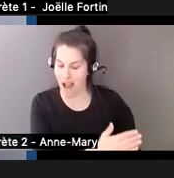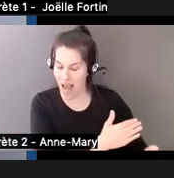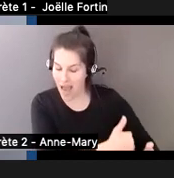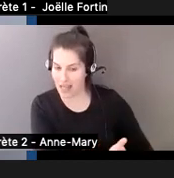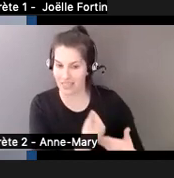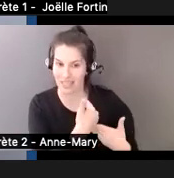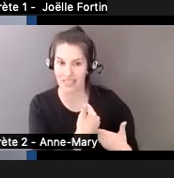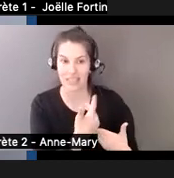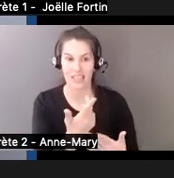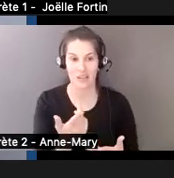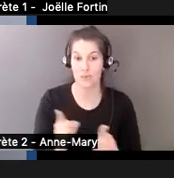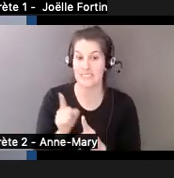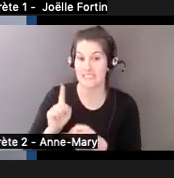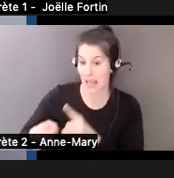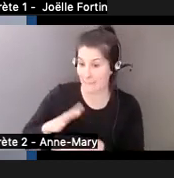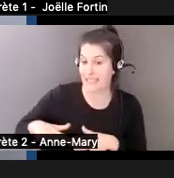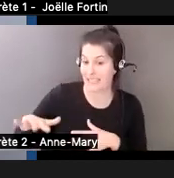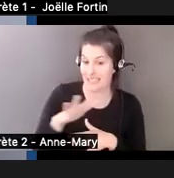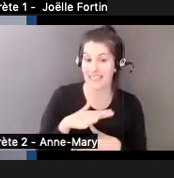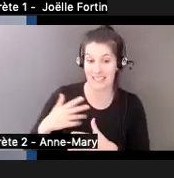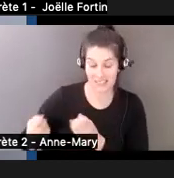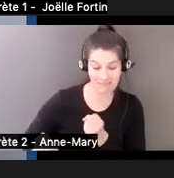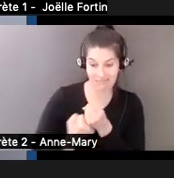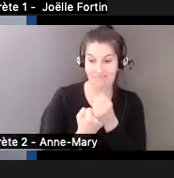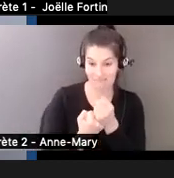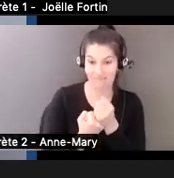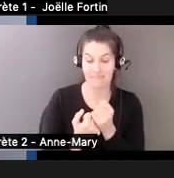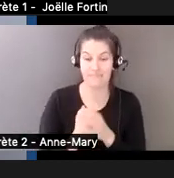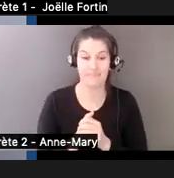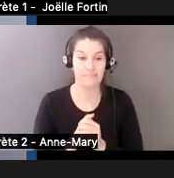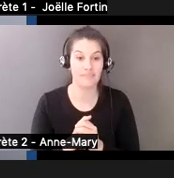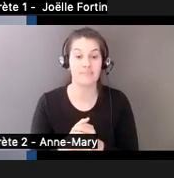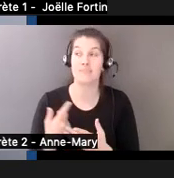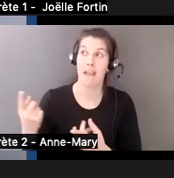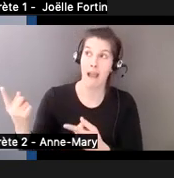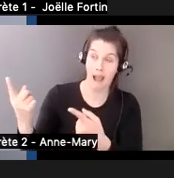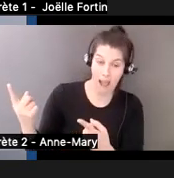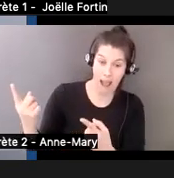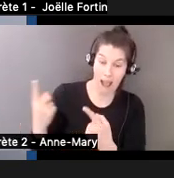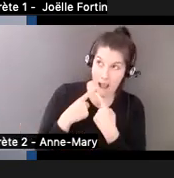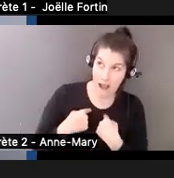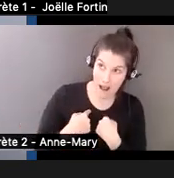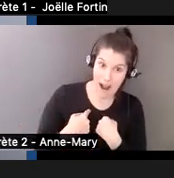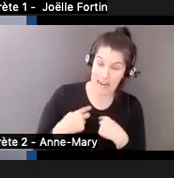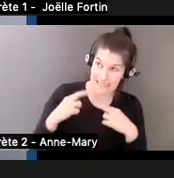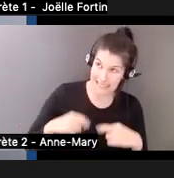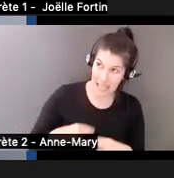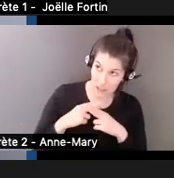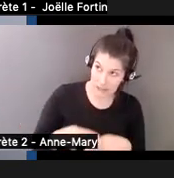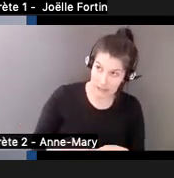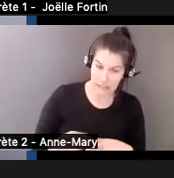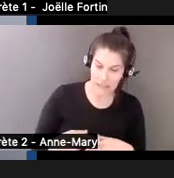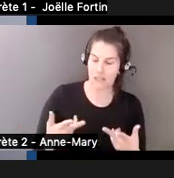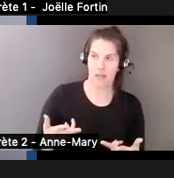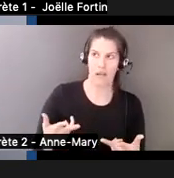Et c'est avec nos amis qu'on a décidé à l'annonce du diagnostic, j'ai tout de suite demandé quelles étaient les